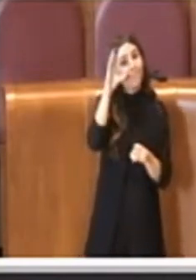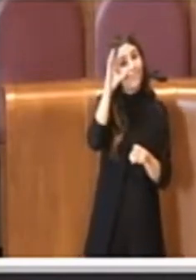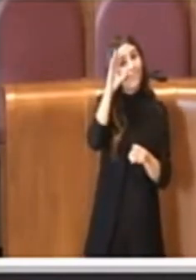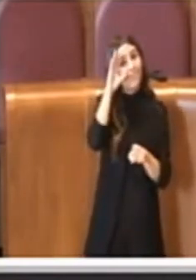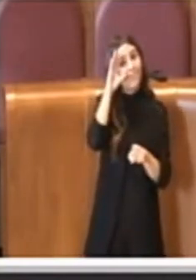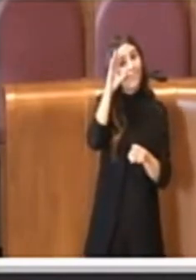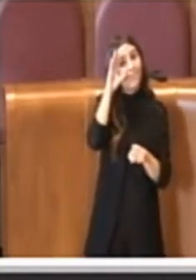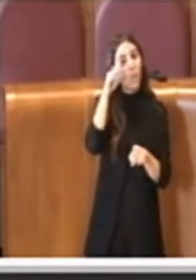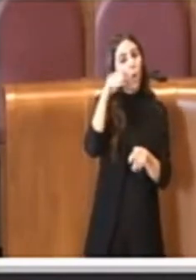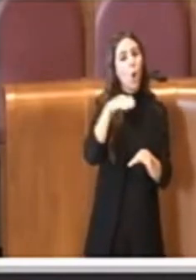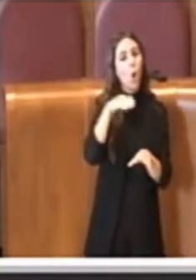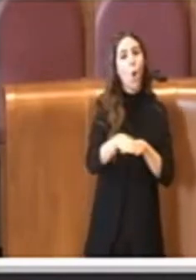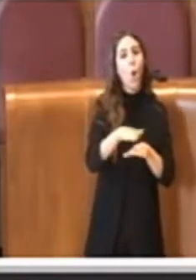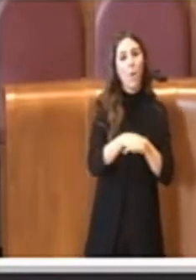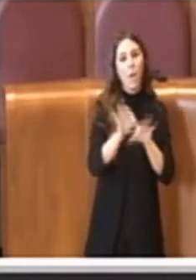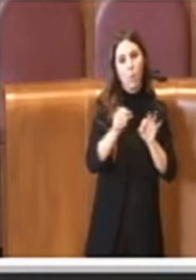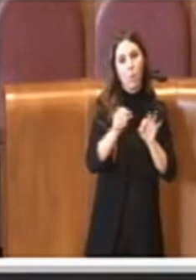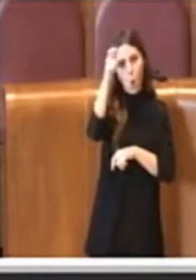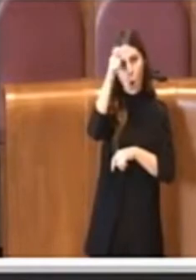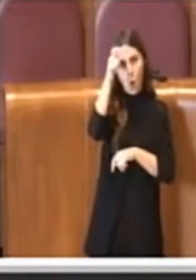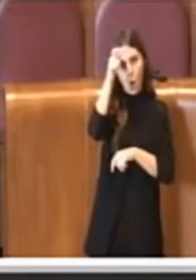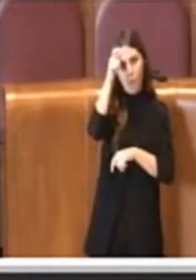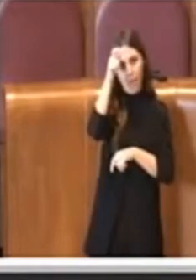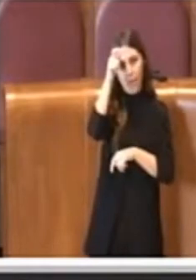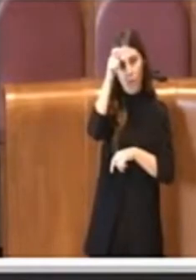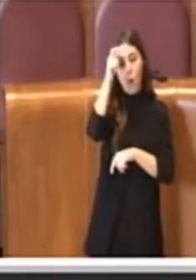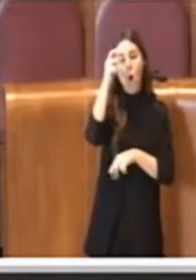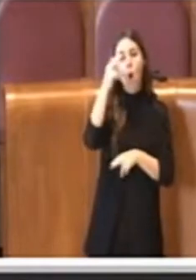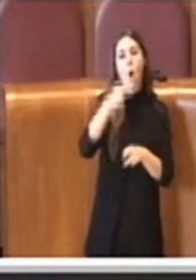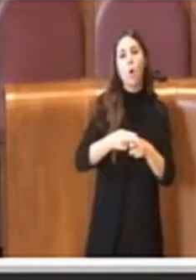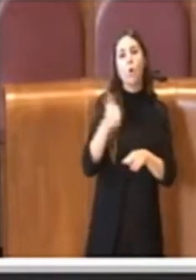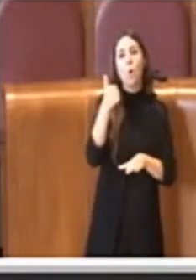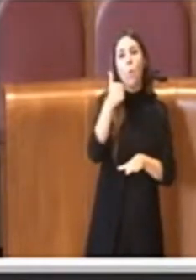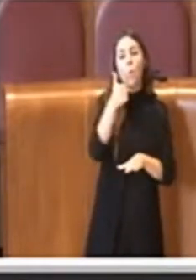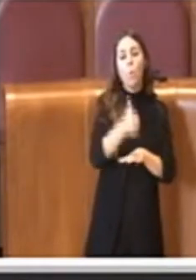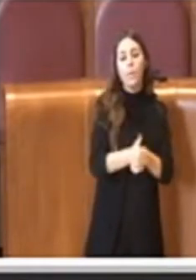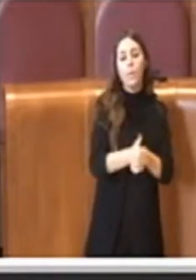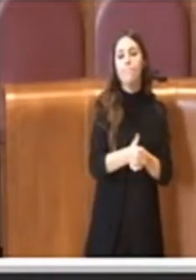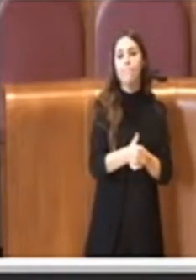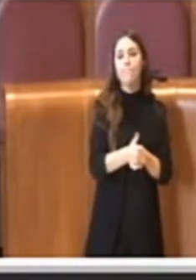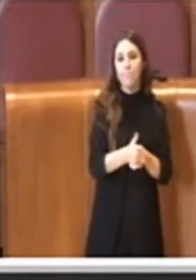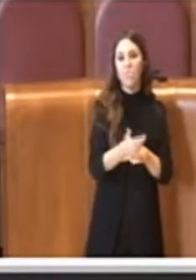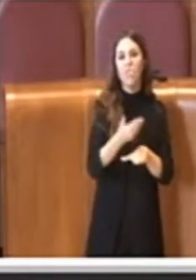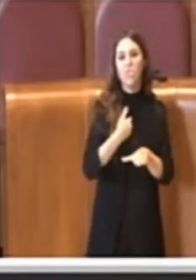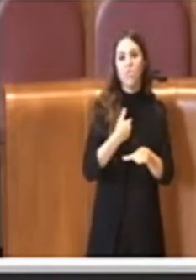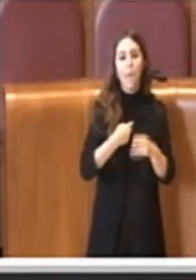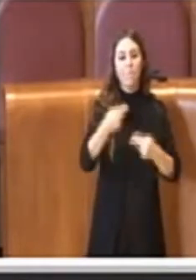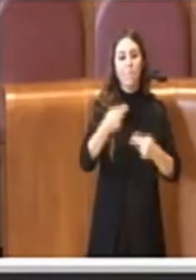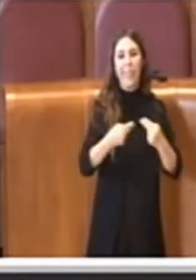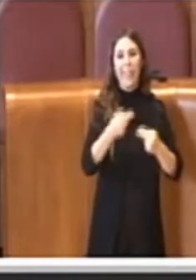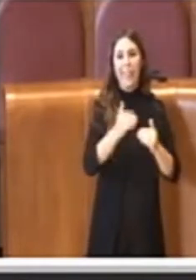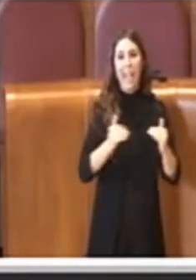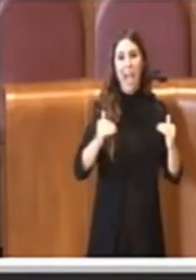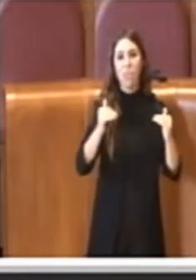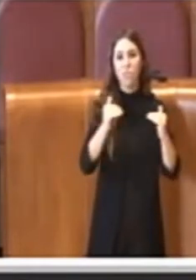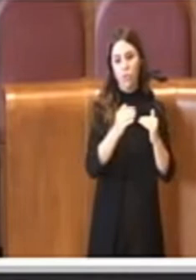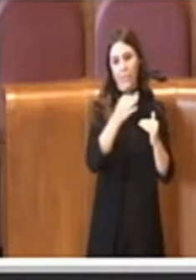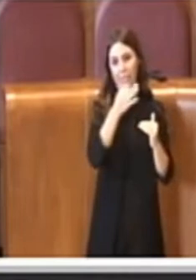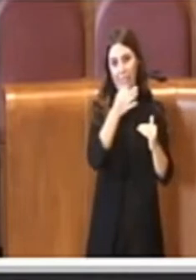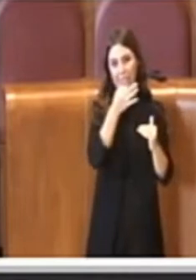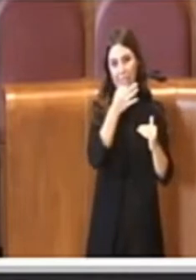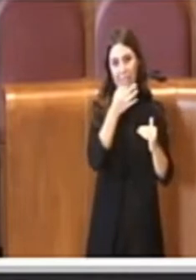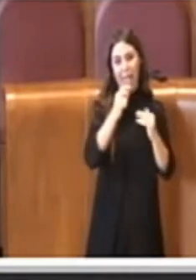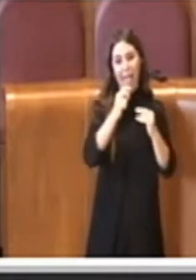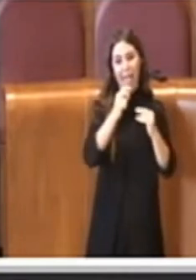dall'organo competente, in questo caso dal governo, perché, ripeto, Roma Capitale è soggetta a pareggio di bilancio. Non può andare